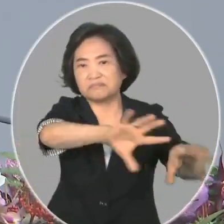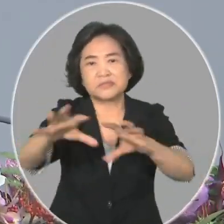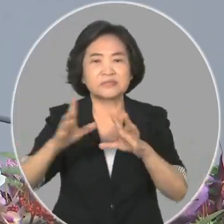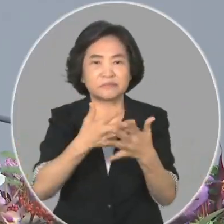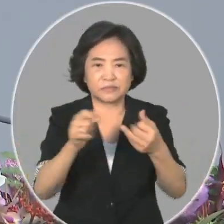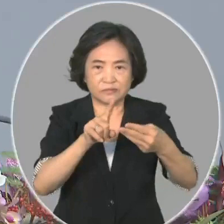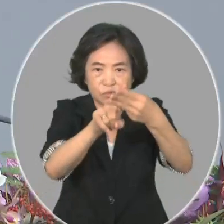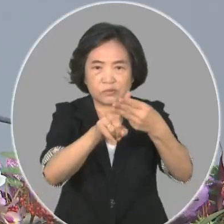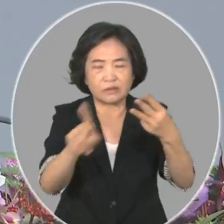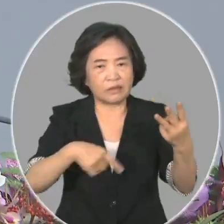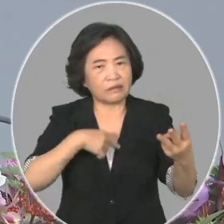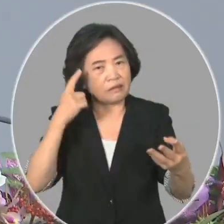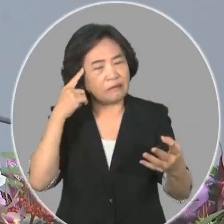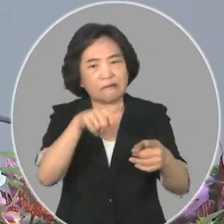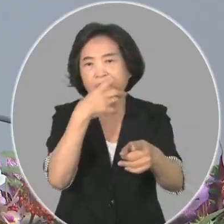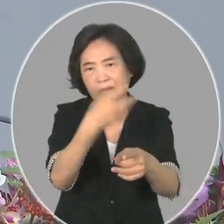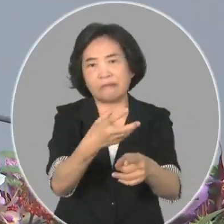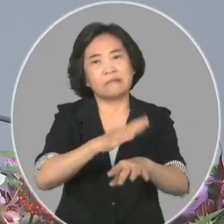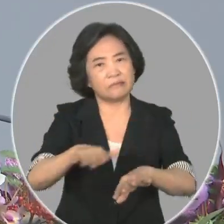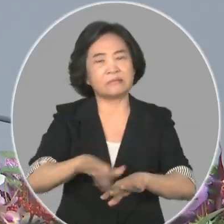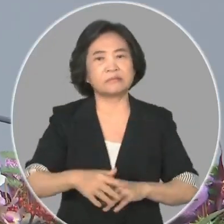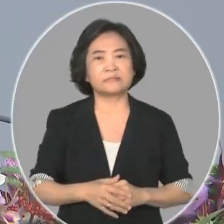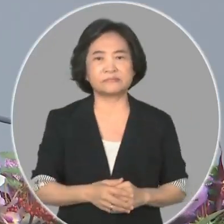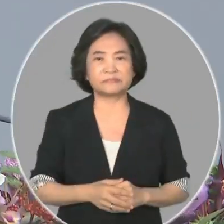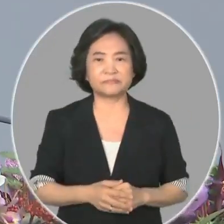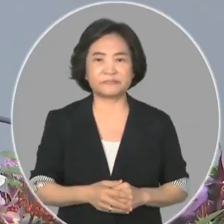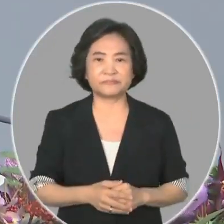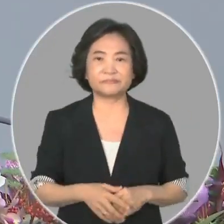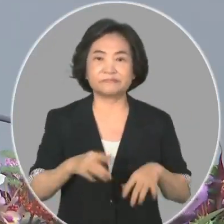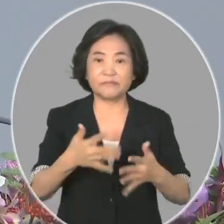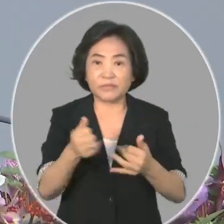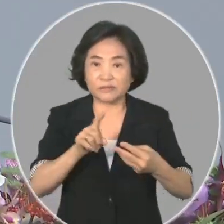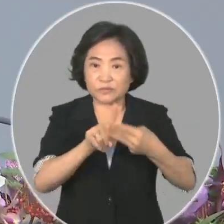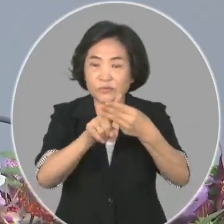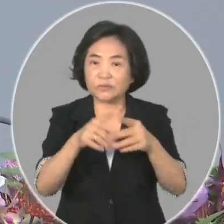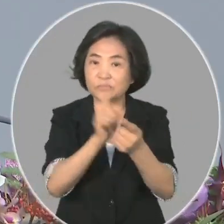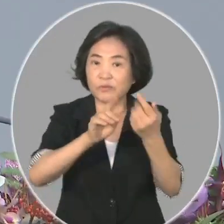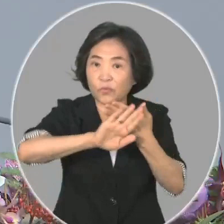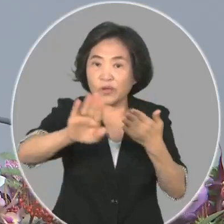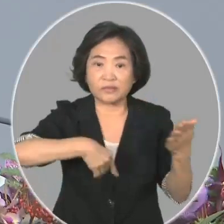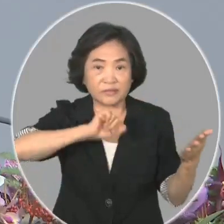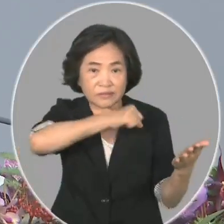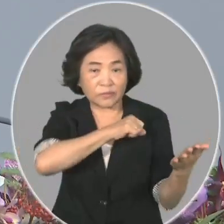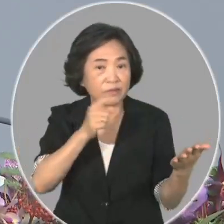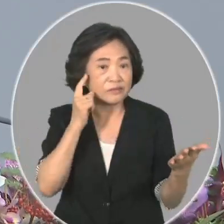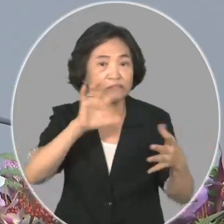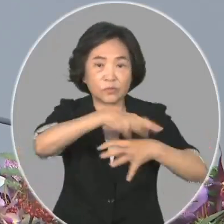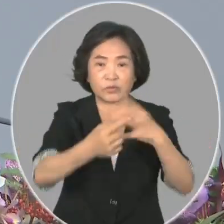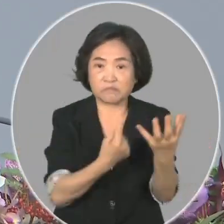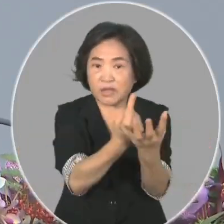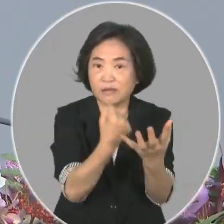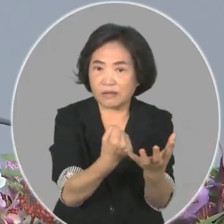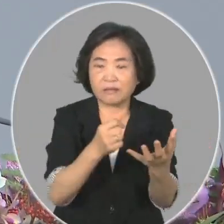营的重大的挫败。民主不只是对外定位台湾的国际角色，